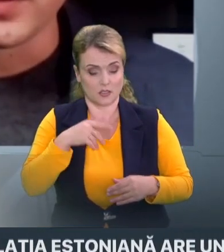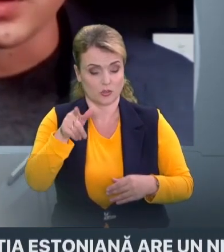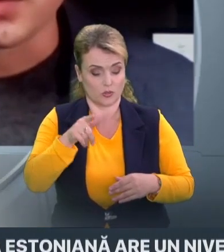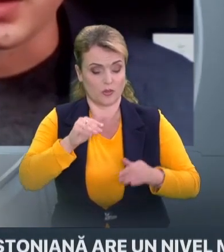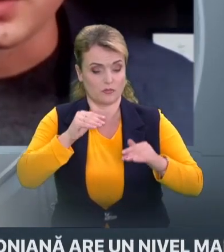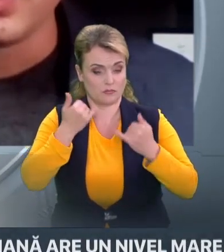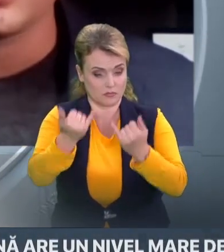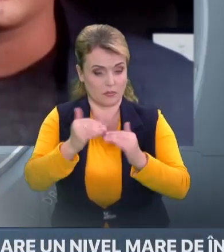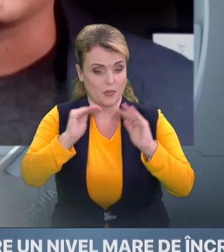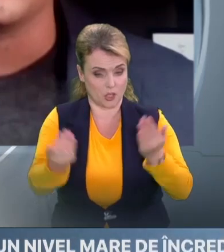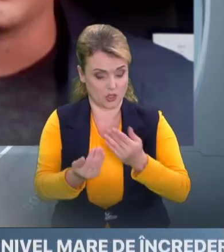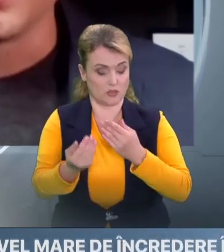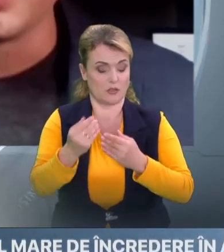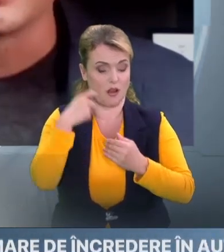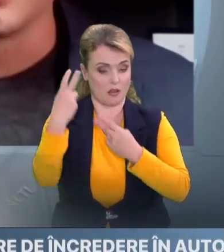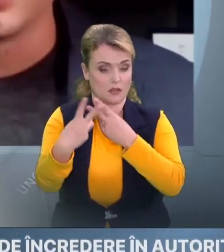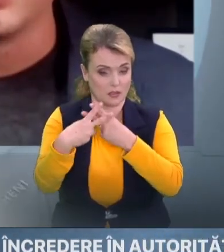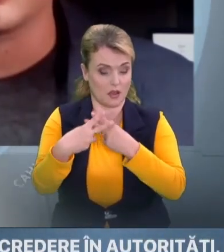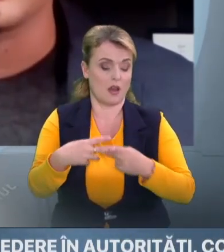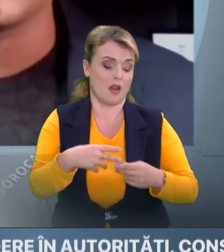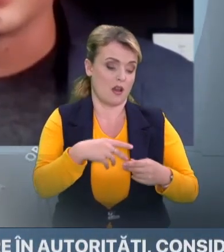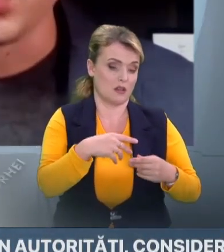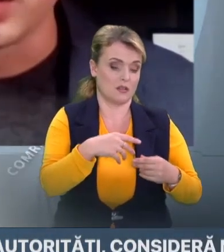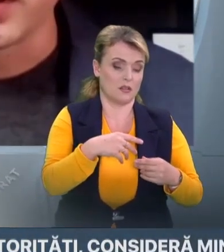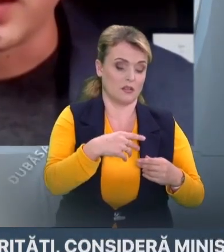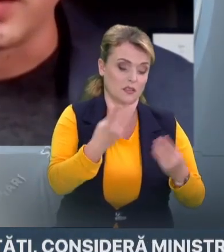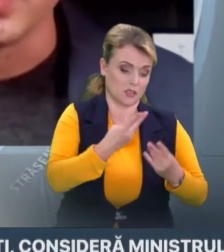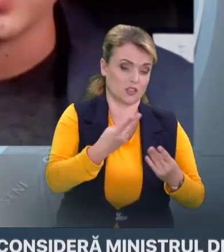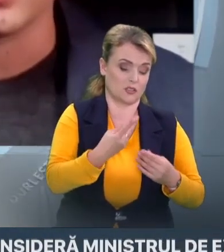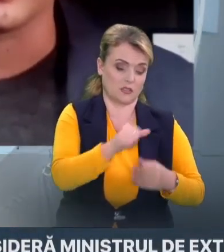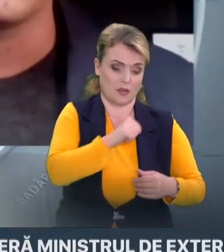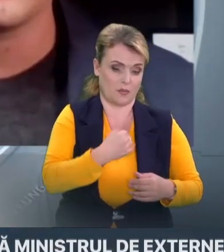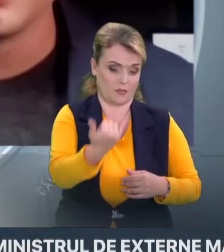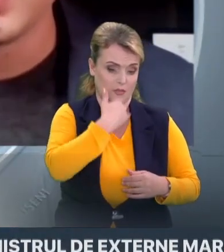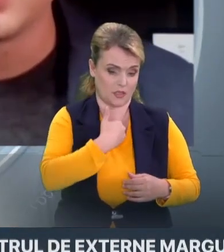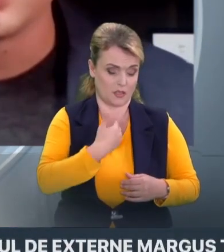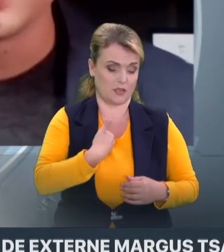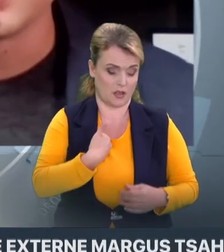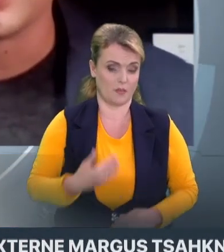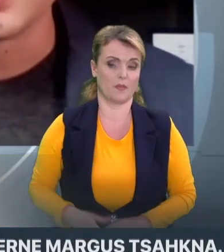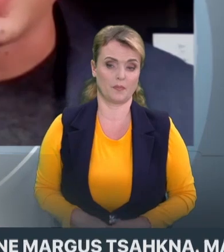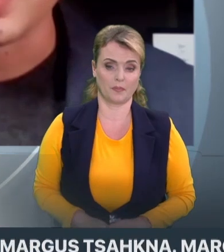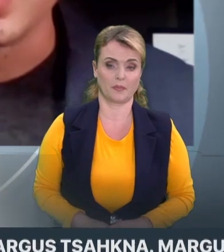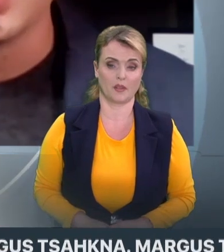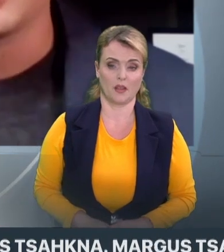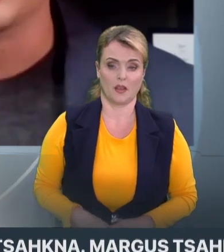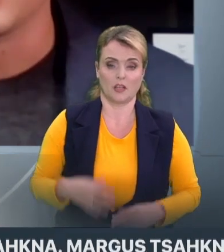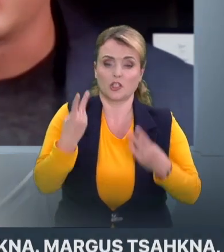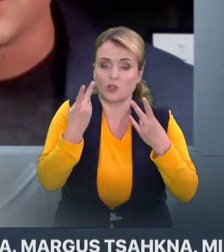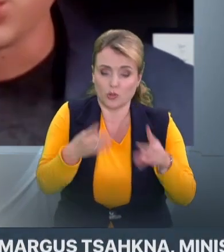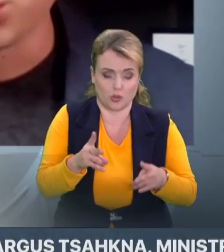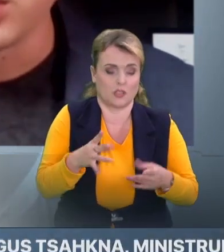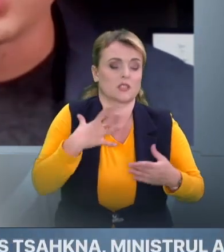pentru a face destabilizări, ei vor fi pasibili de răspundere penală. Adică nu se merită să vă stricați viața